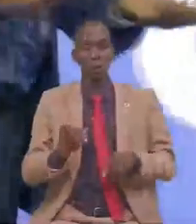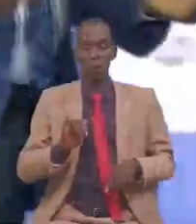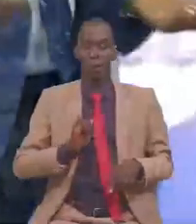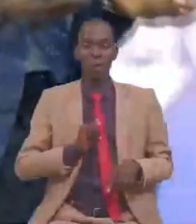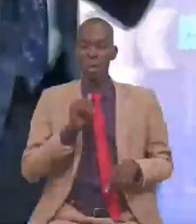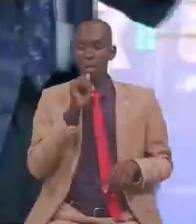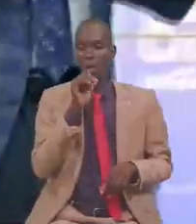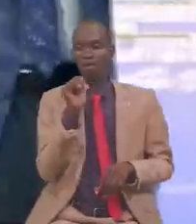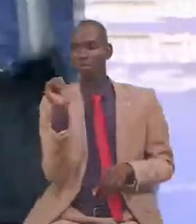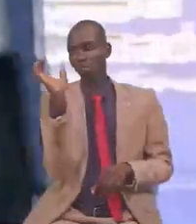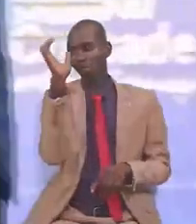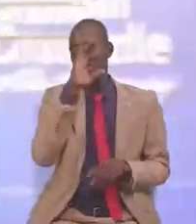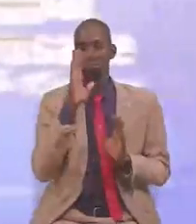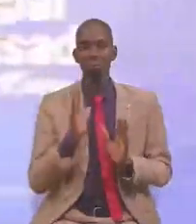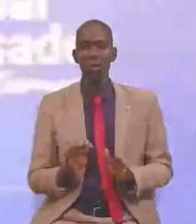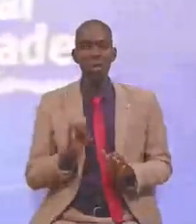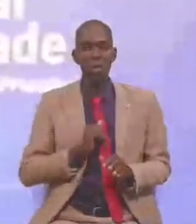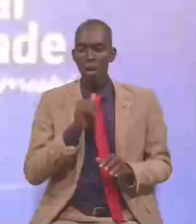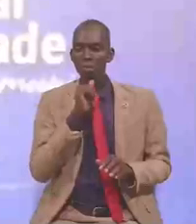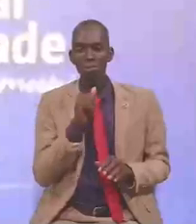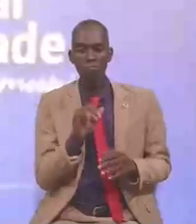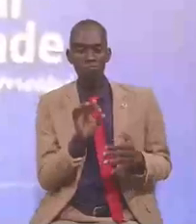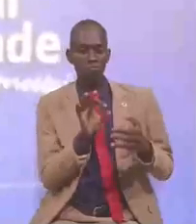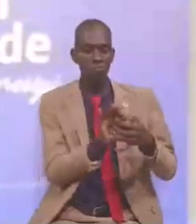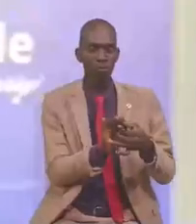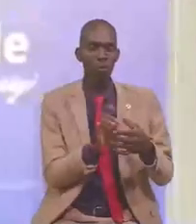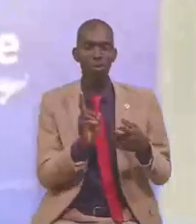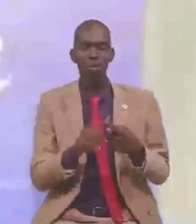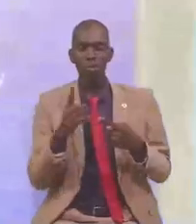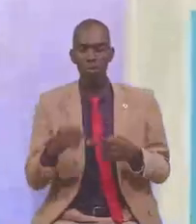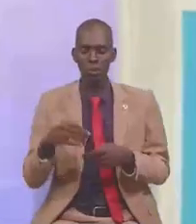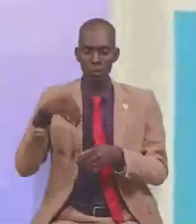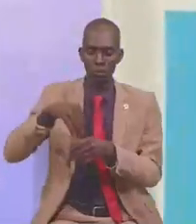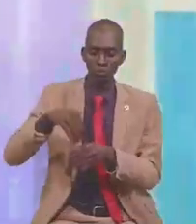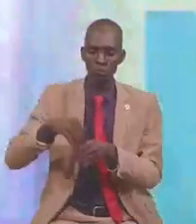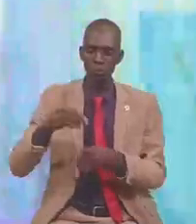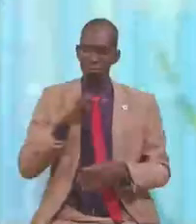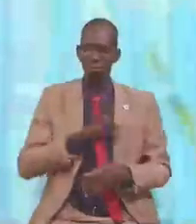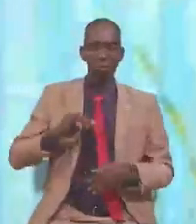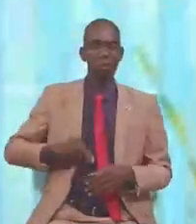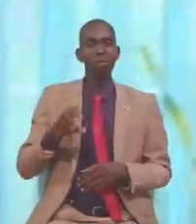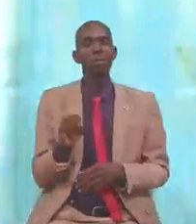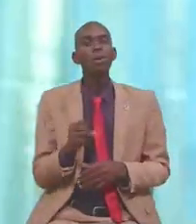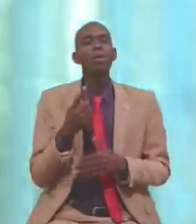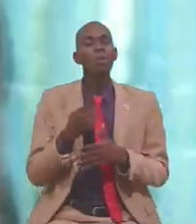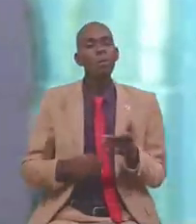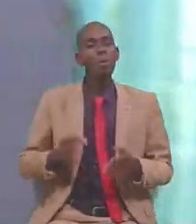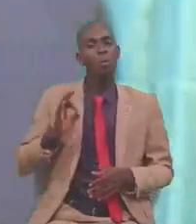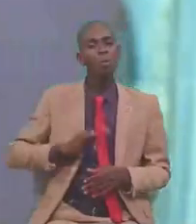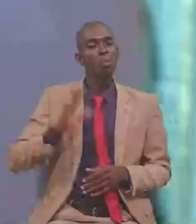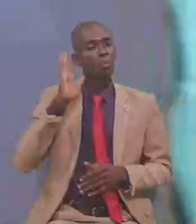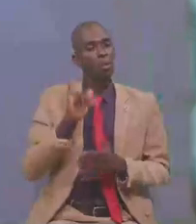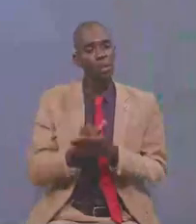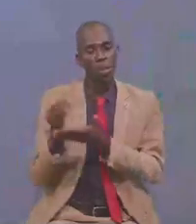suis du dehors, je n'appartiens pas aux gens de dedans. Mais